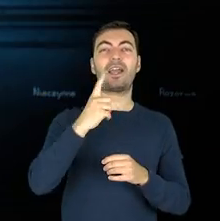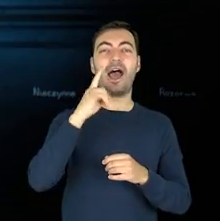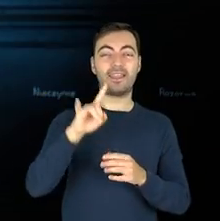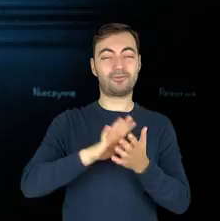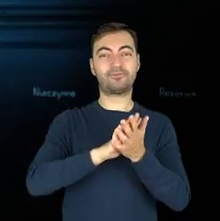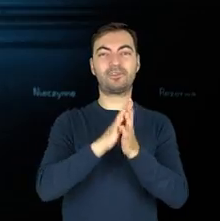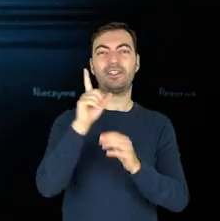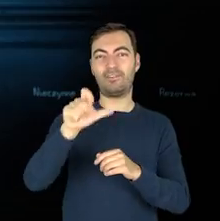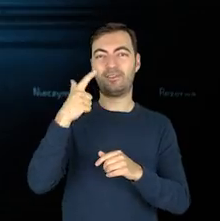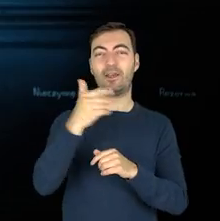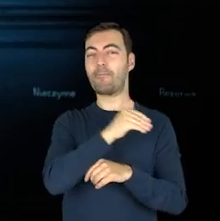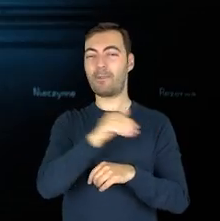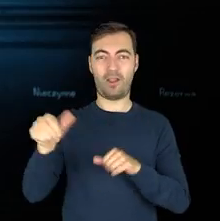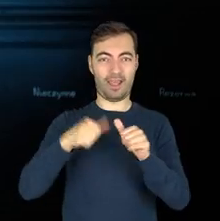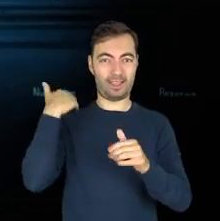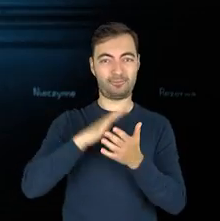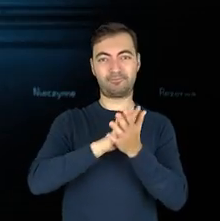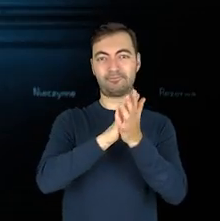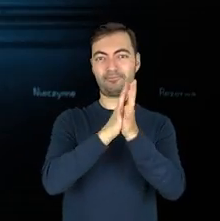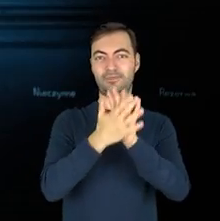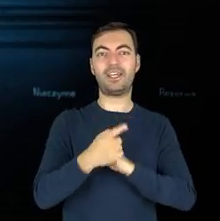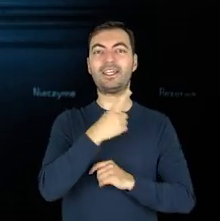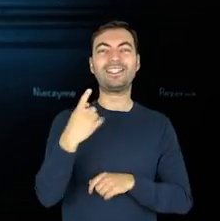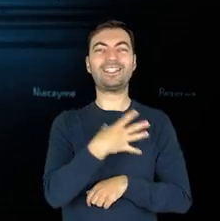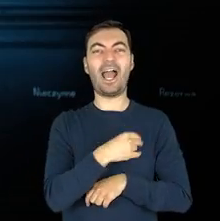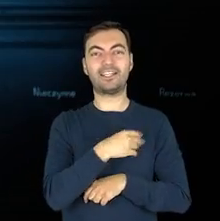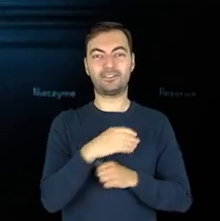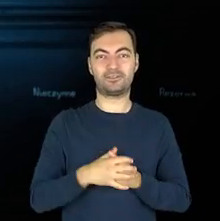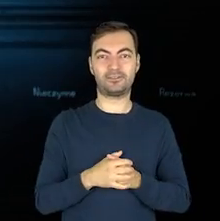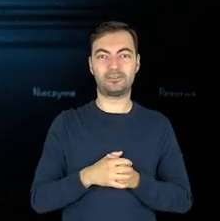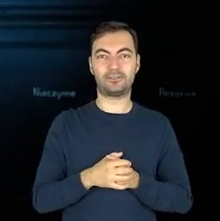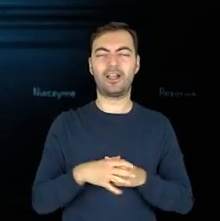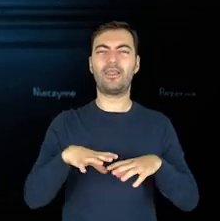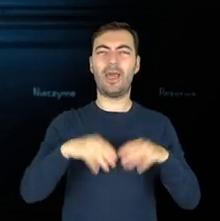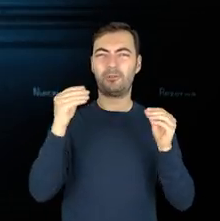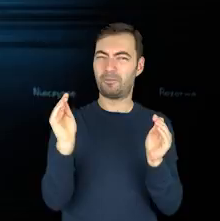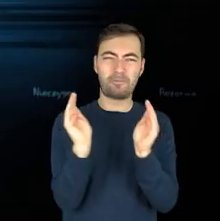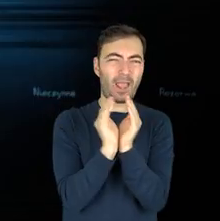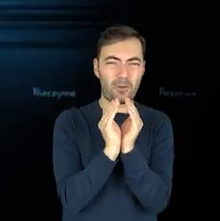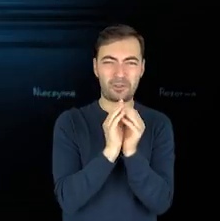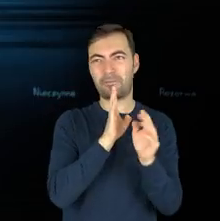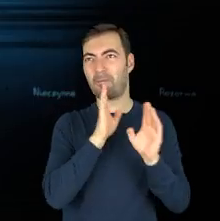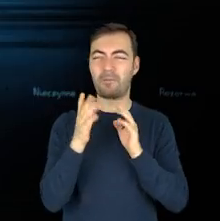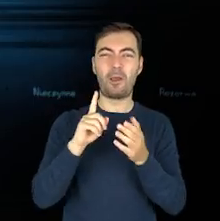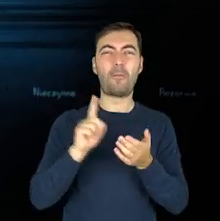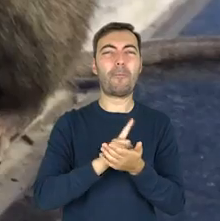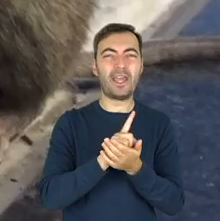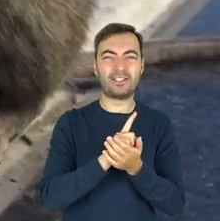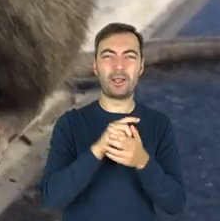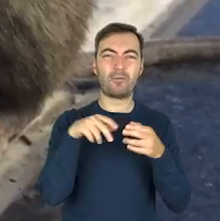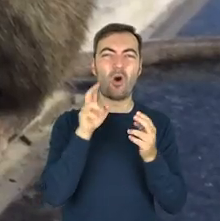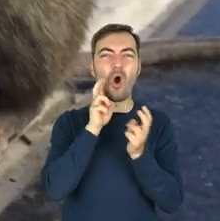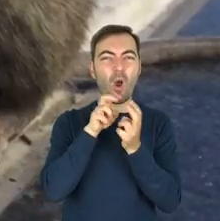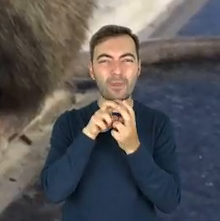szybko, bo już 220 milionów lat temu oddzieliły się pierwsze ssaki. Z początku były niewielkich rozmiarów, podobne do myszy czy